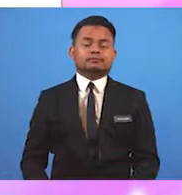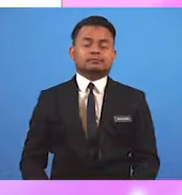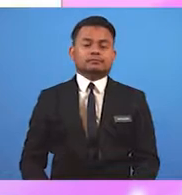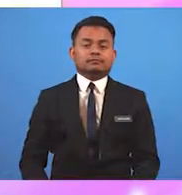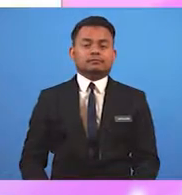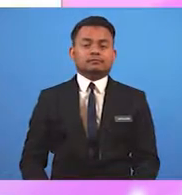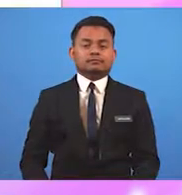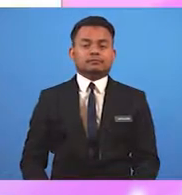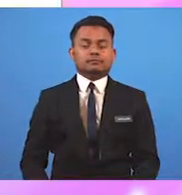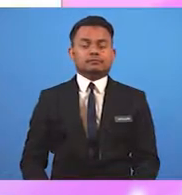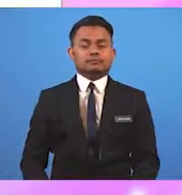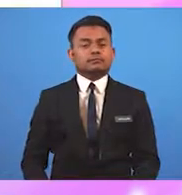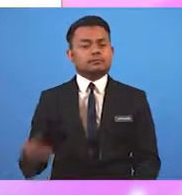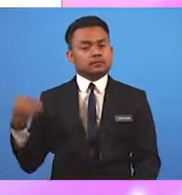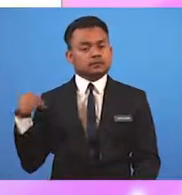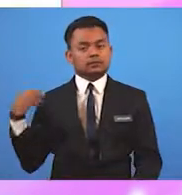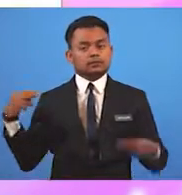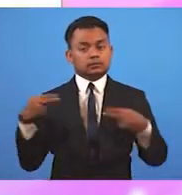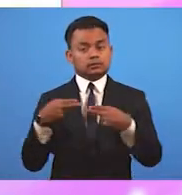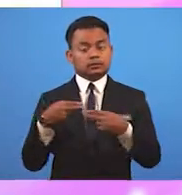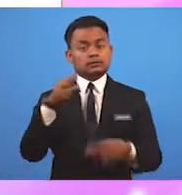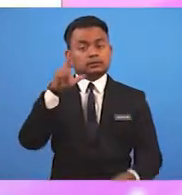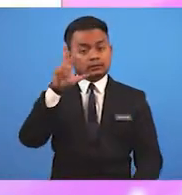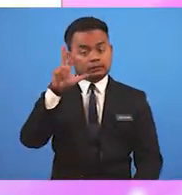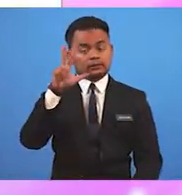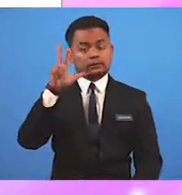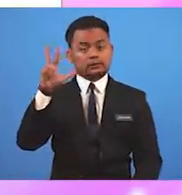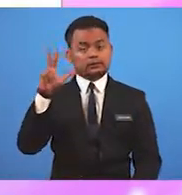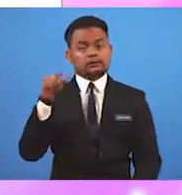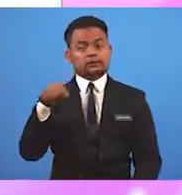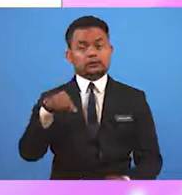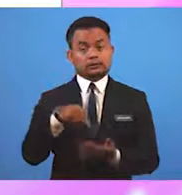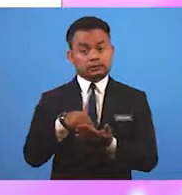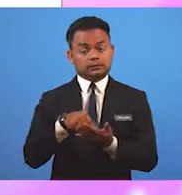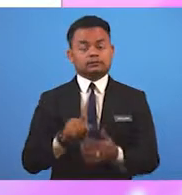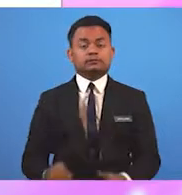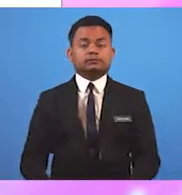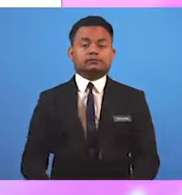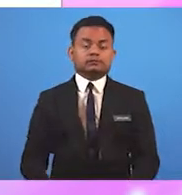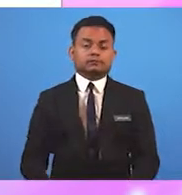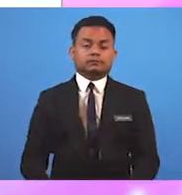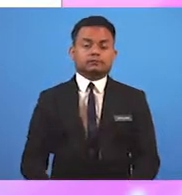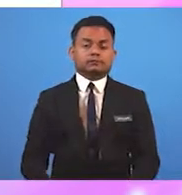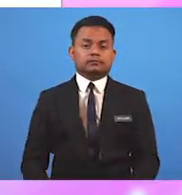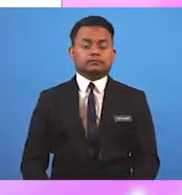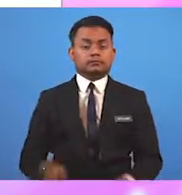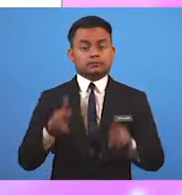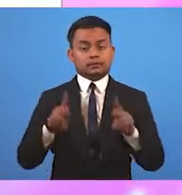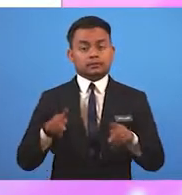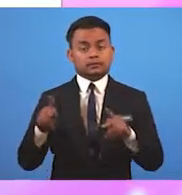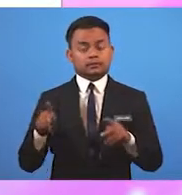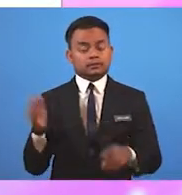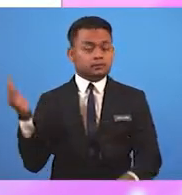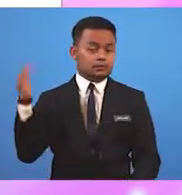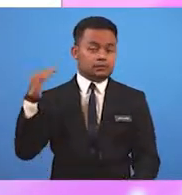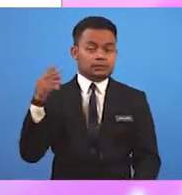Terdapat hubungan antara ketiga-tiga faktor penyebab penyakit ini. Para pelajar, mari kita